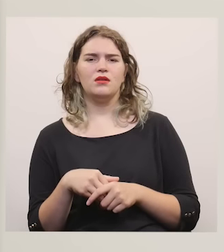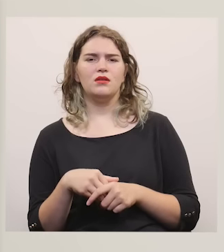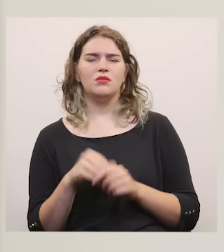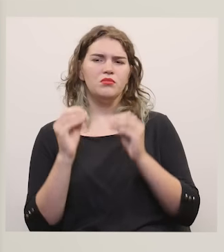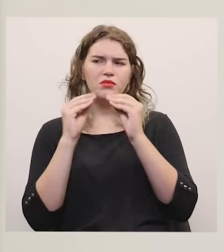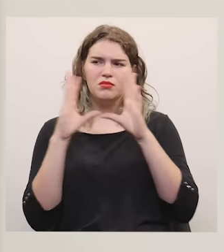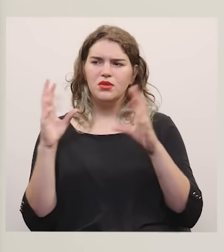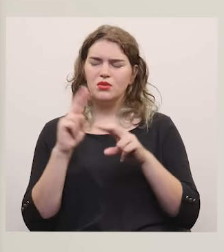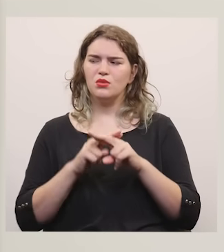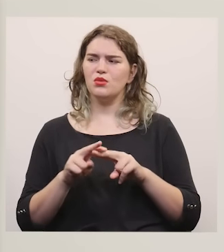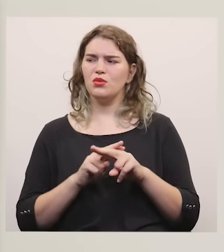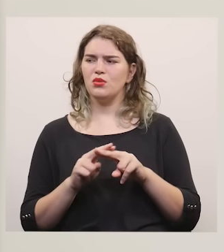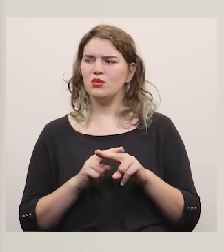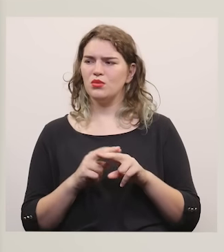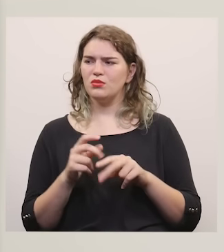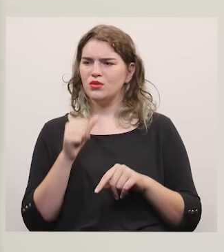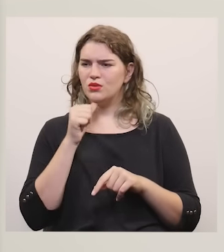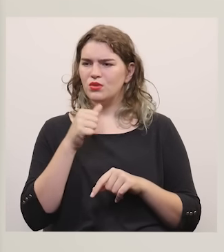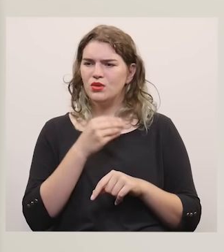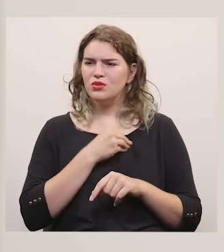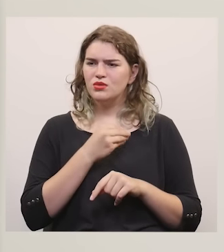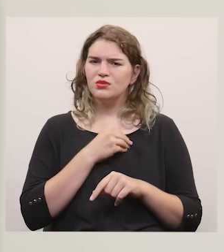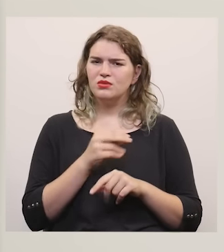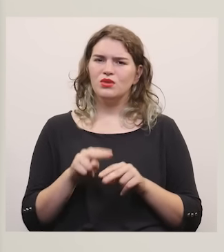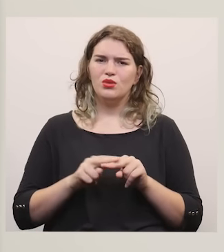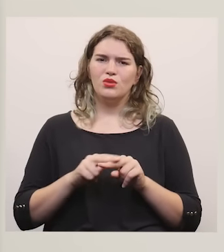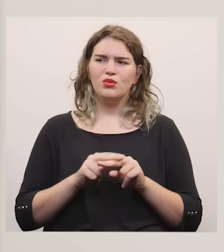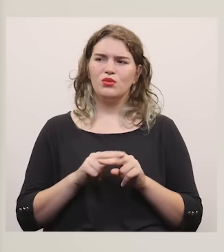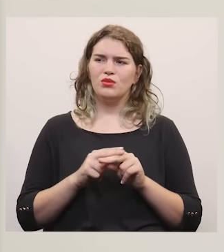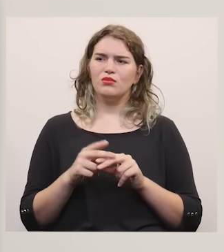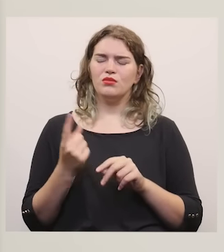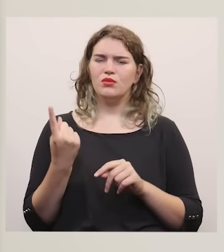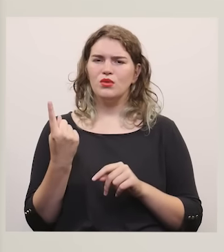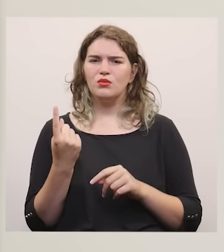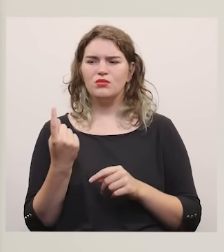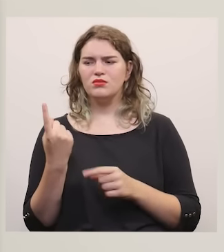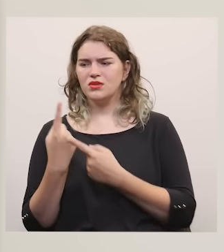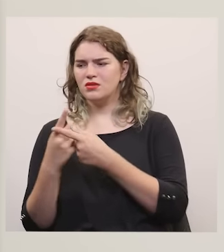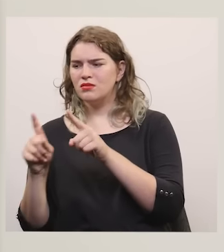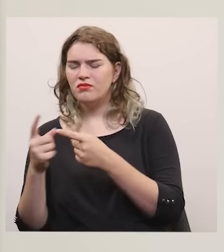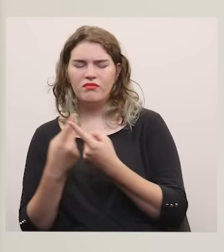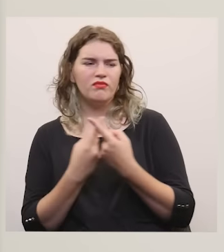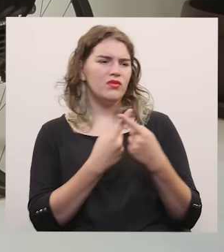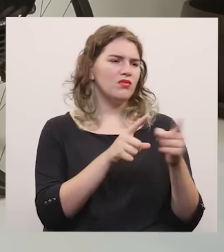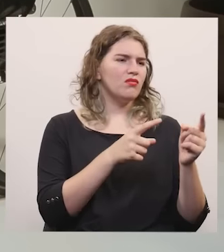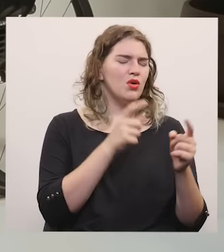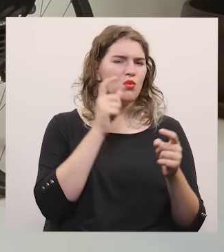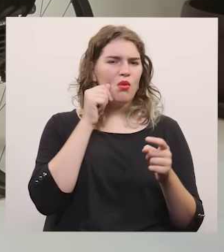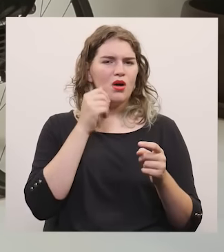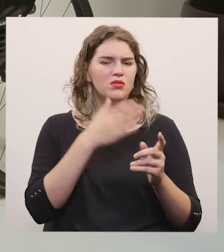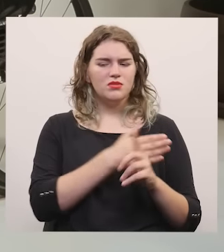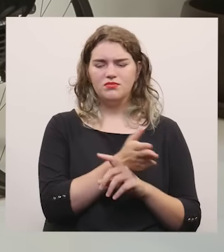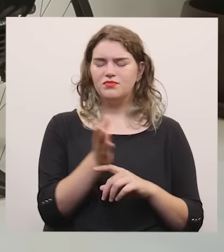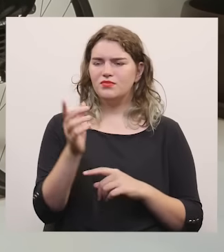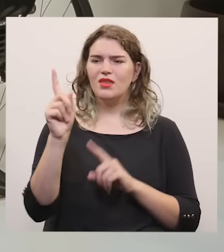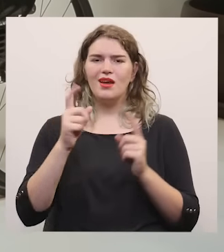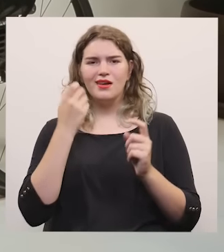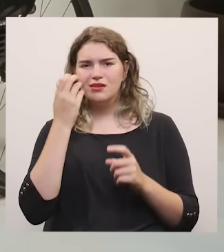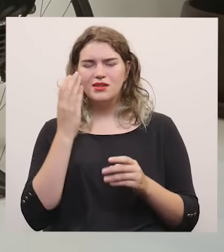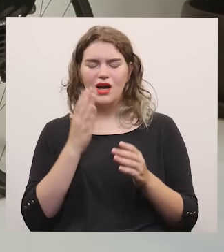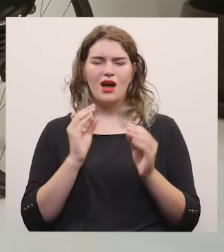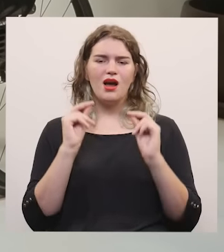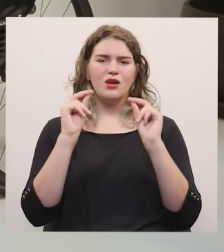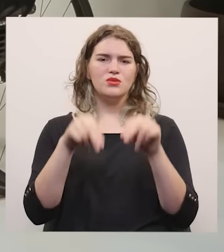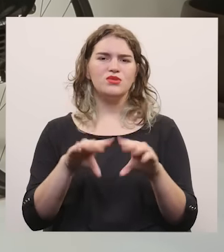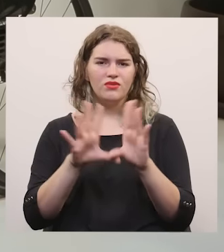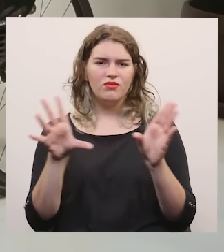te mir și te parcă te doare sufletul să vezi ce dure, unul într-un fel, unul într-altul, unul într-altul. Dar când ajunge omul